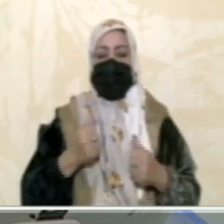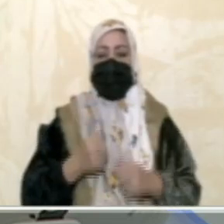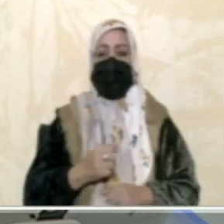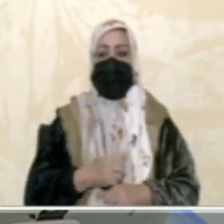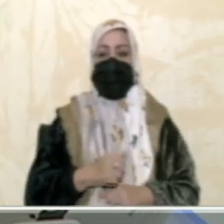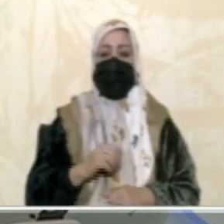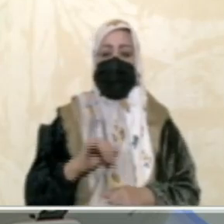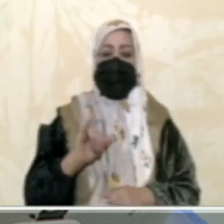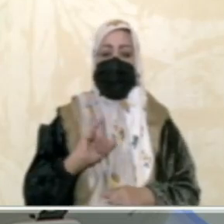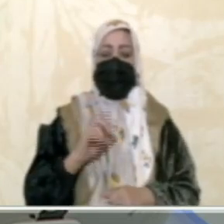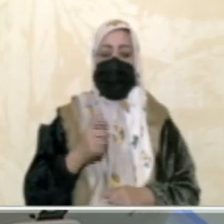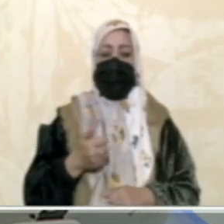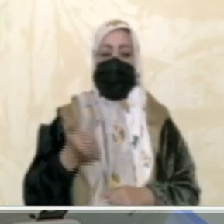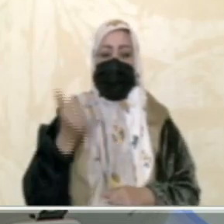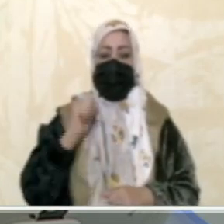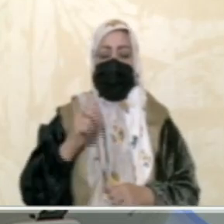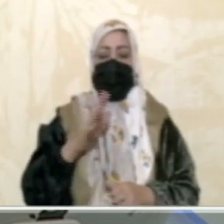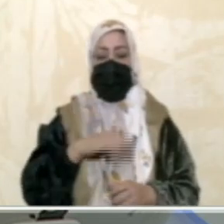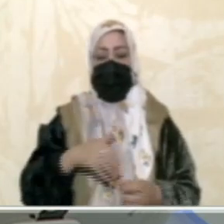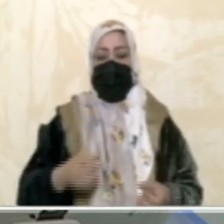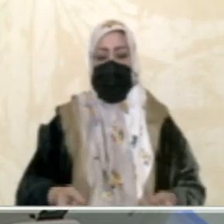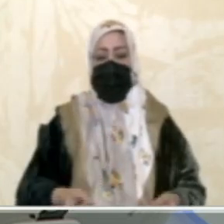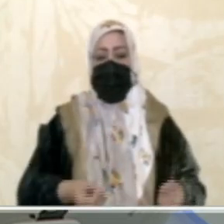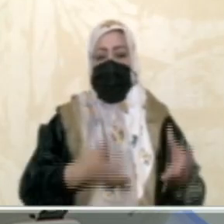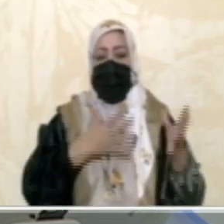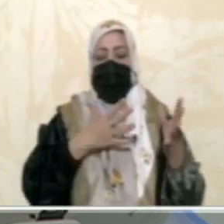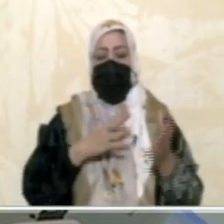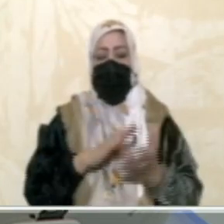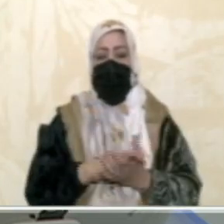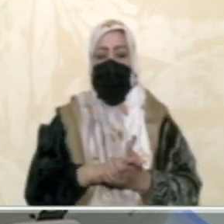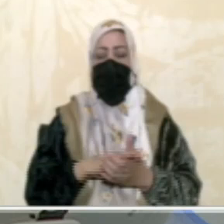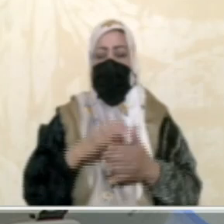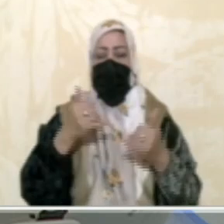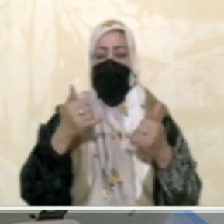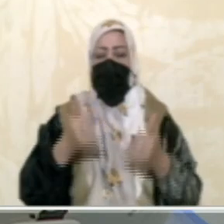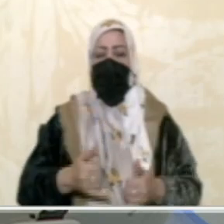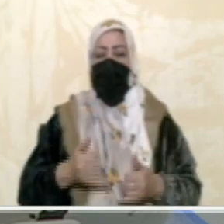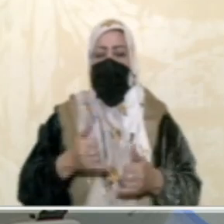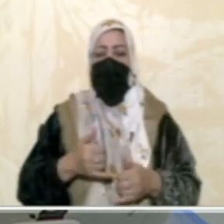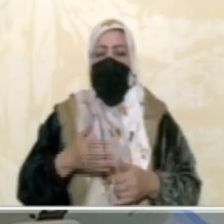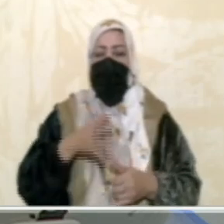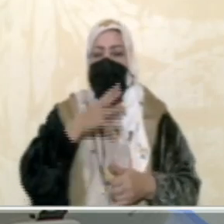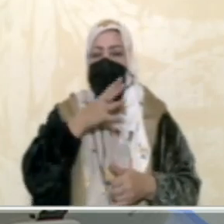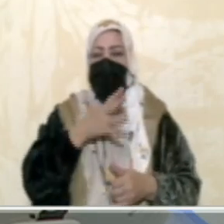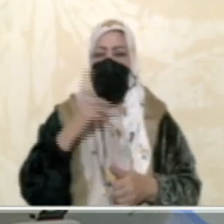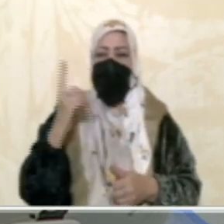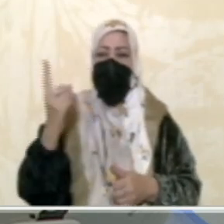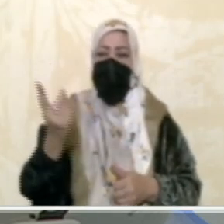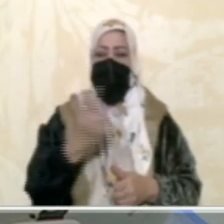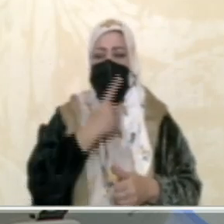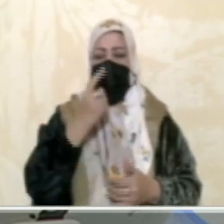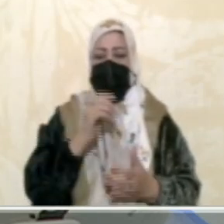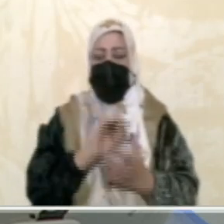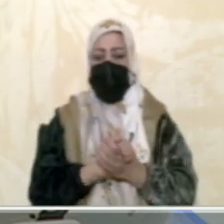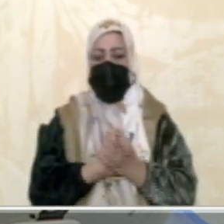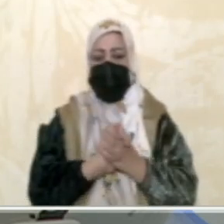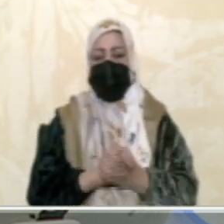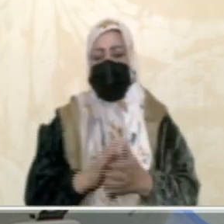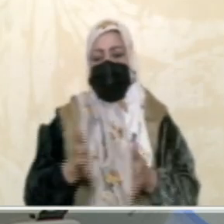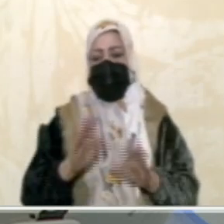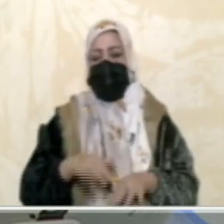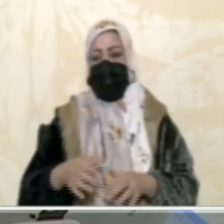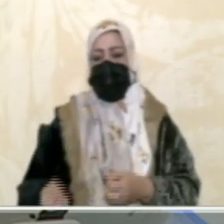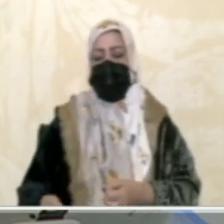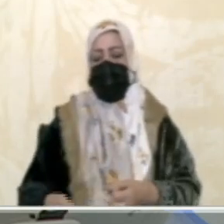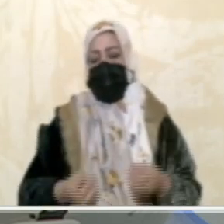يلحق اليوم بركب زملائه الذين توفاهم الله سبحانه وتعالى